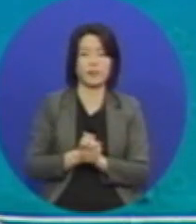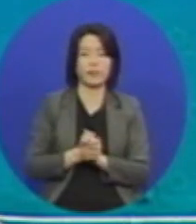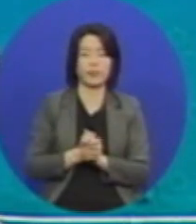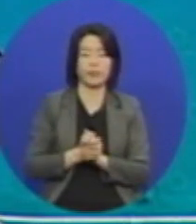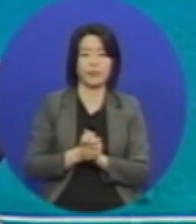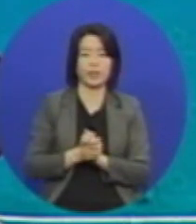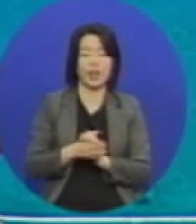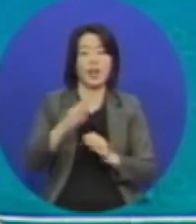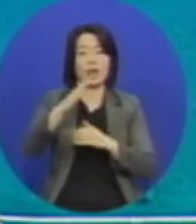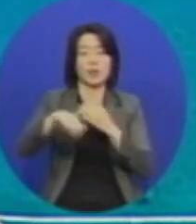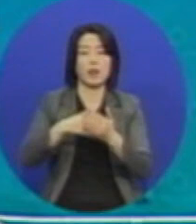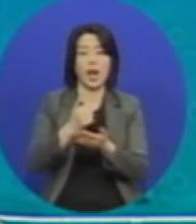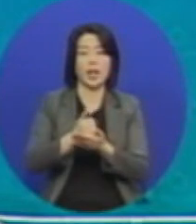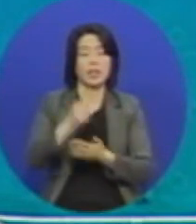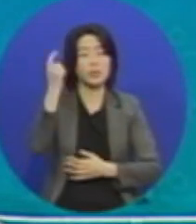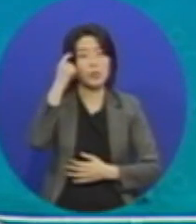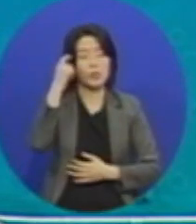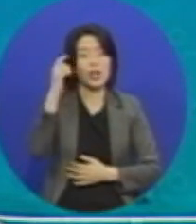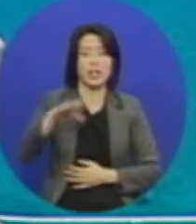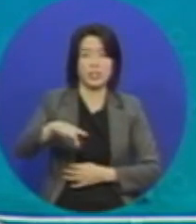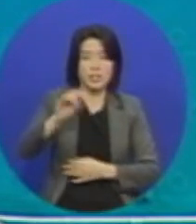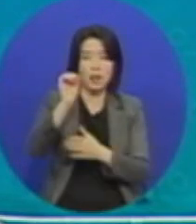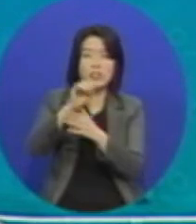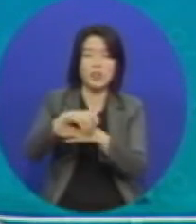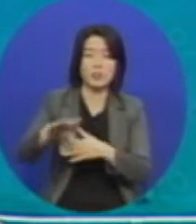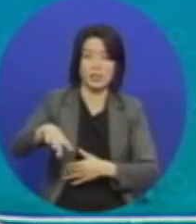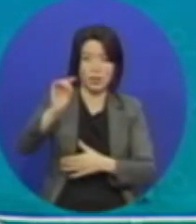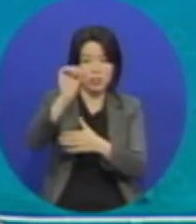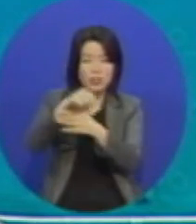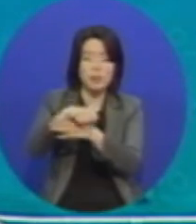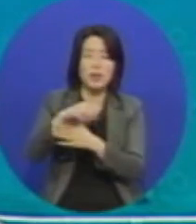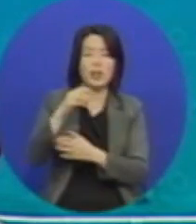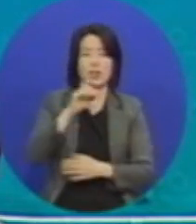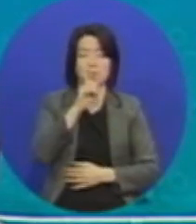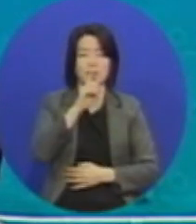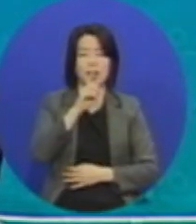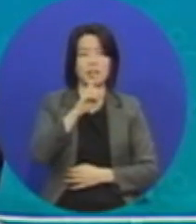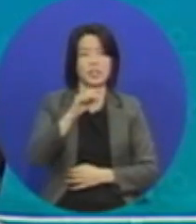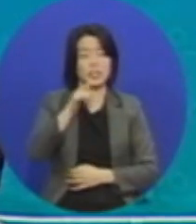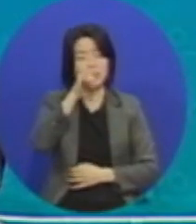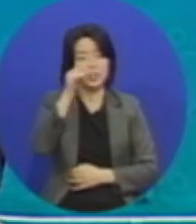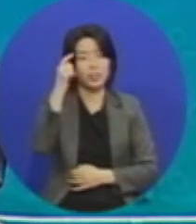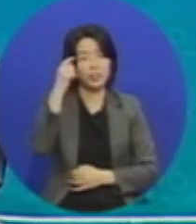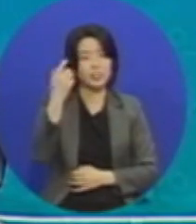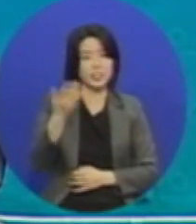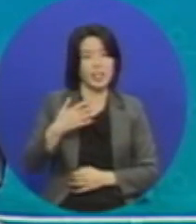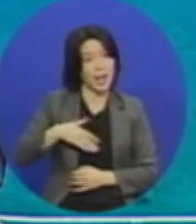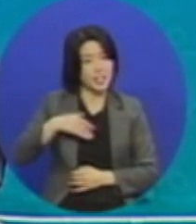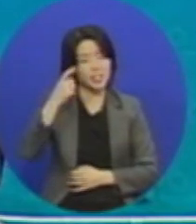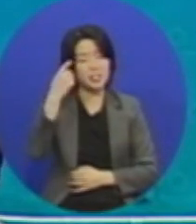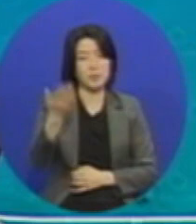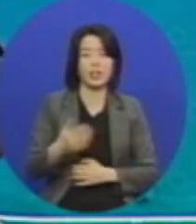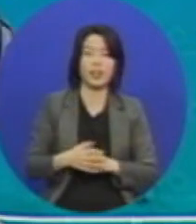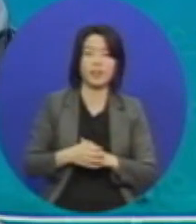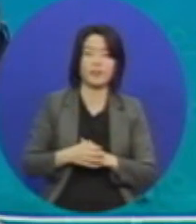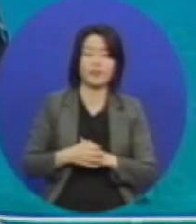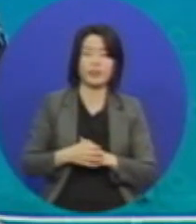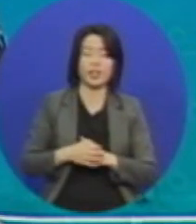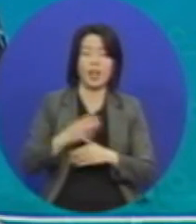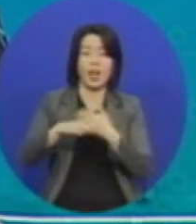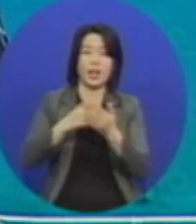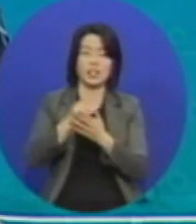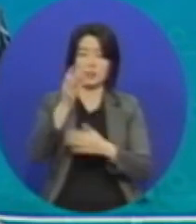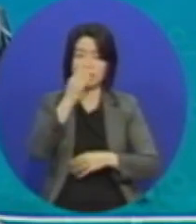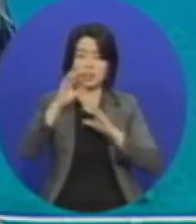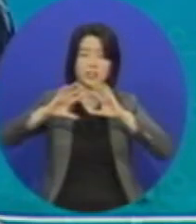여러분 하나님이 왜 그렇게 첫 열매 첫 열매 첫 열매 하셨는지 이제는 좀 아시겠어요 하나님이 이스라엘